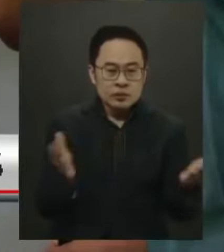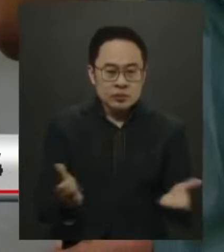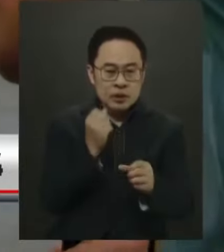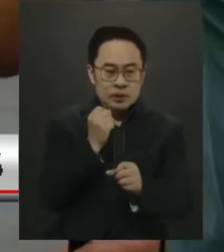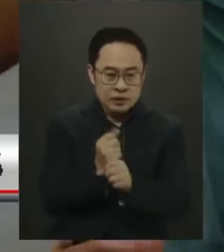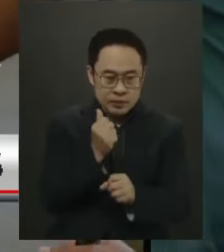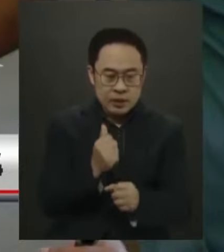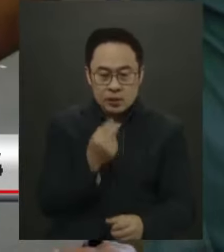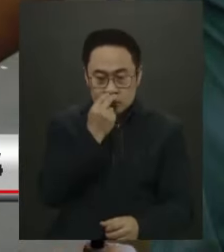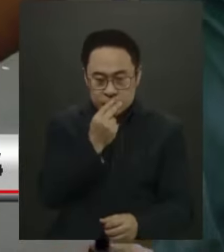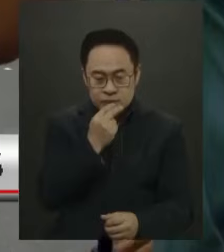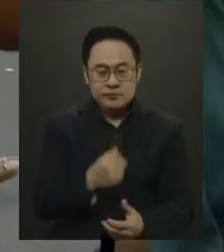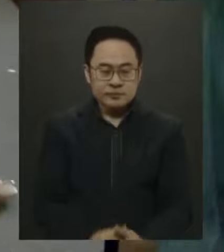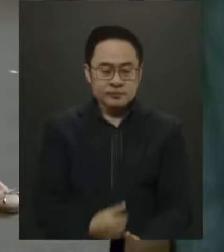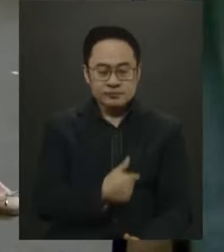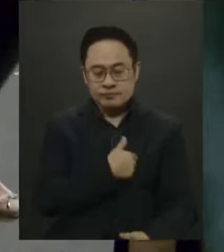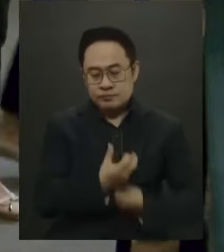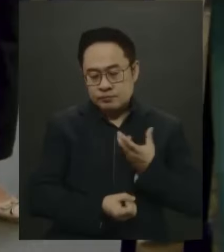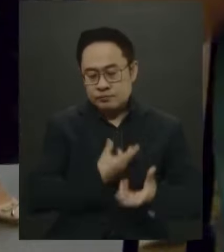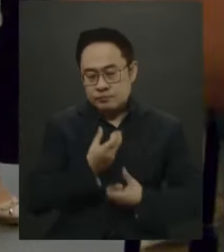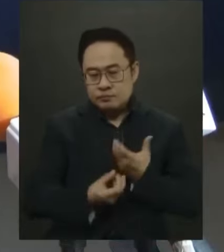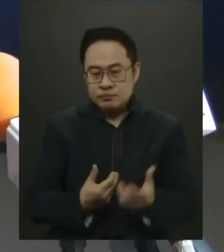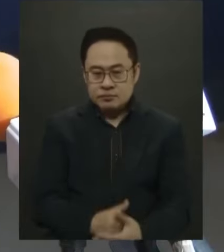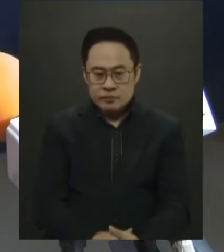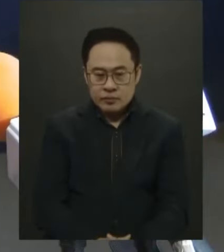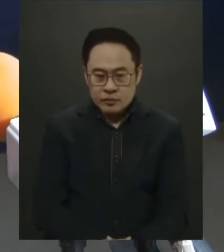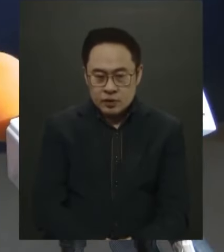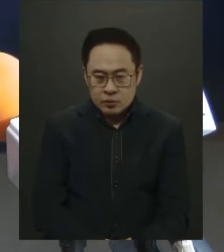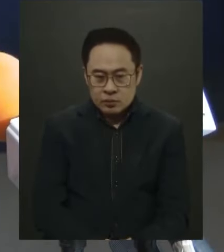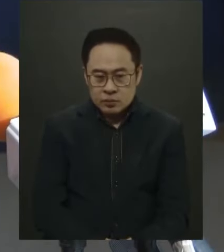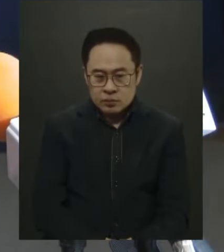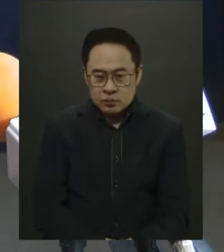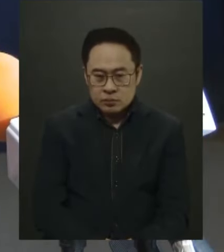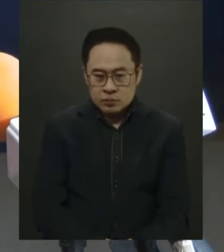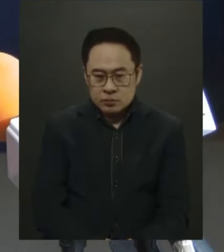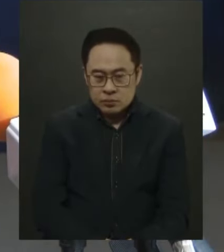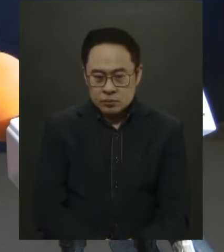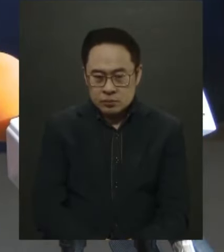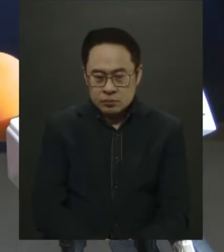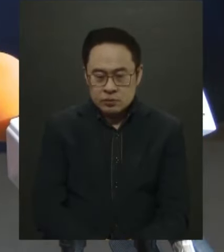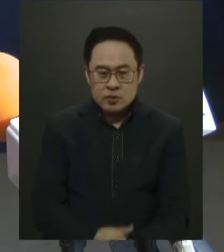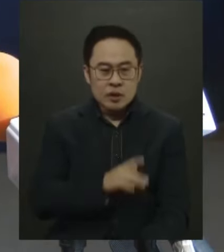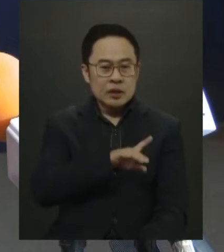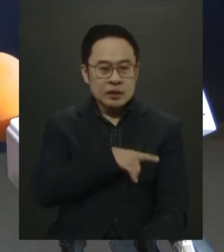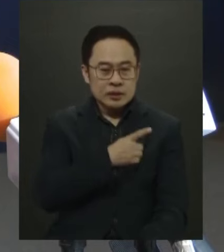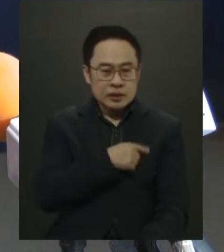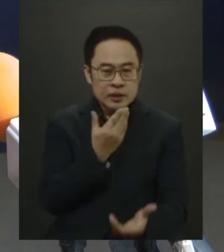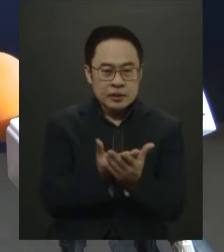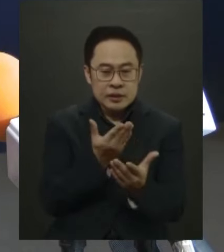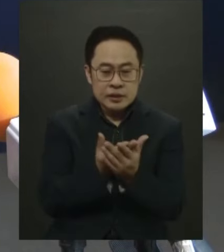ก็ไปฟังเสียงของพี่สายสุนีกันหน่อยค่ะ ดีใจค่ะดีใจมากม